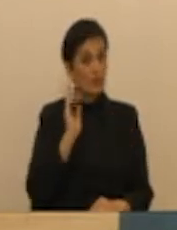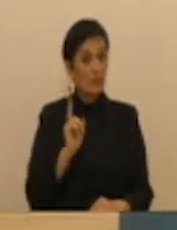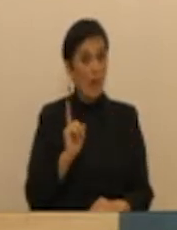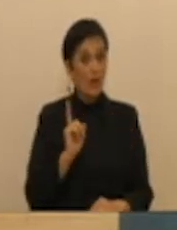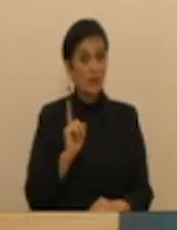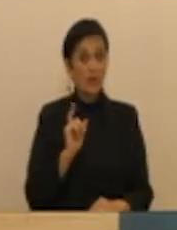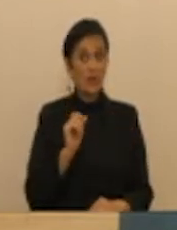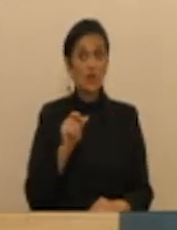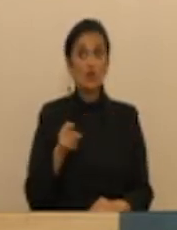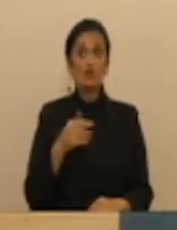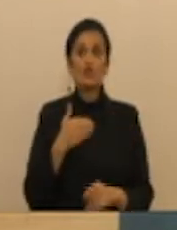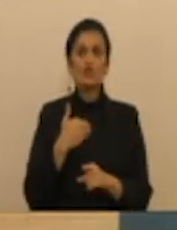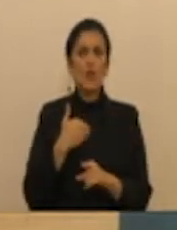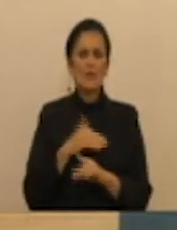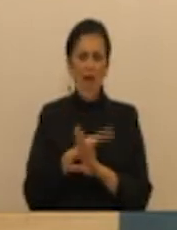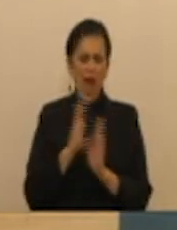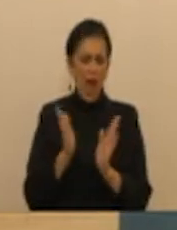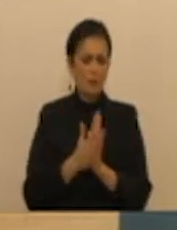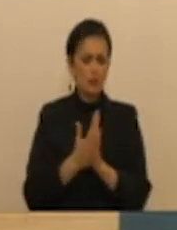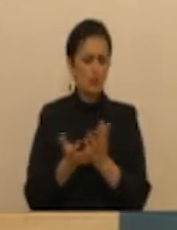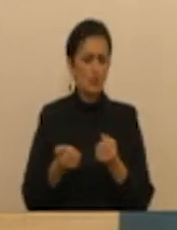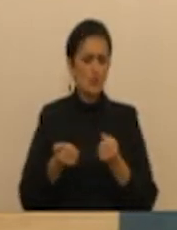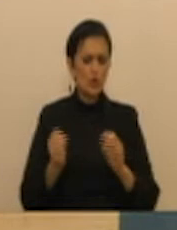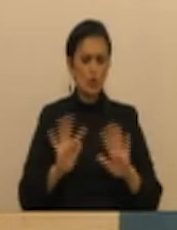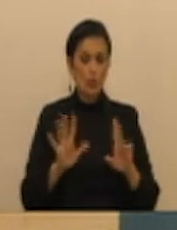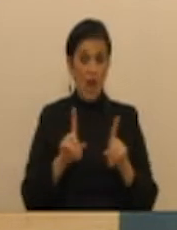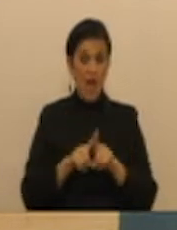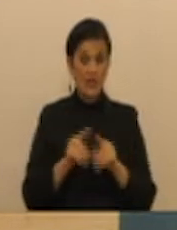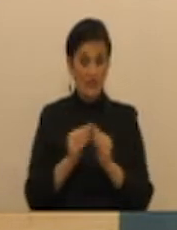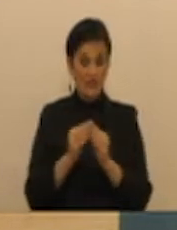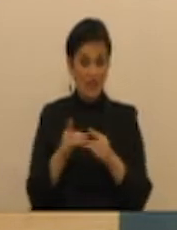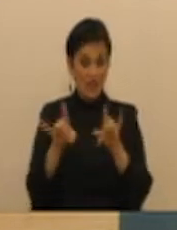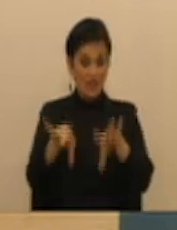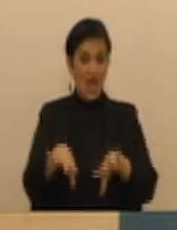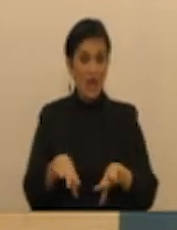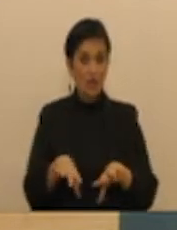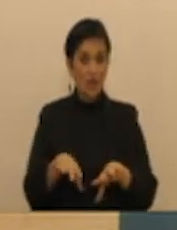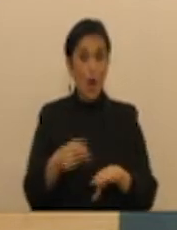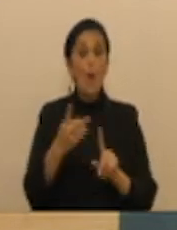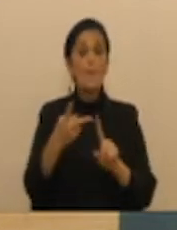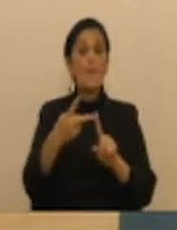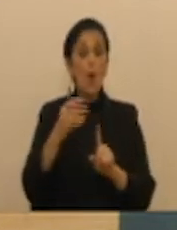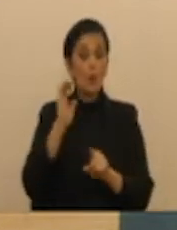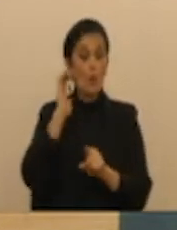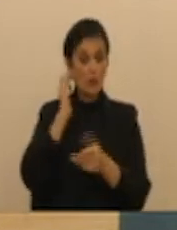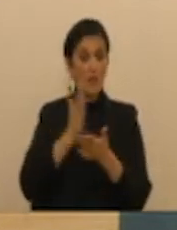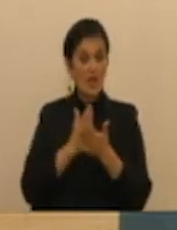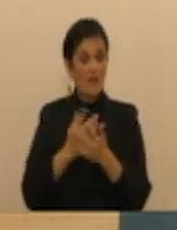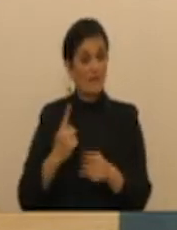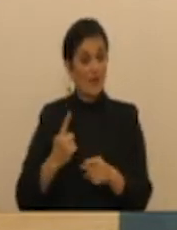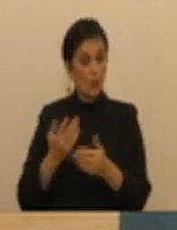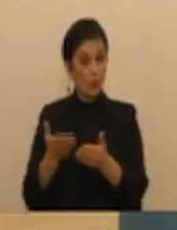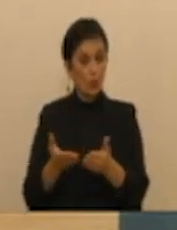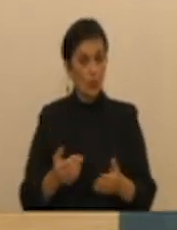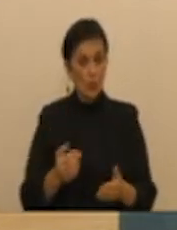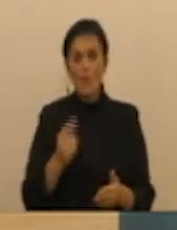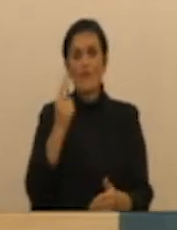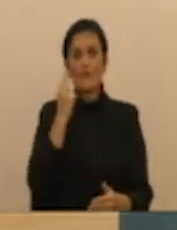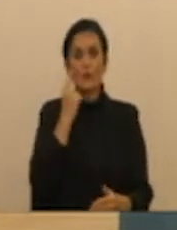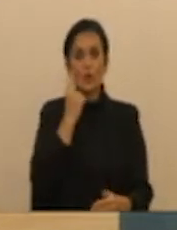რადგან ის ჩემთვის აბსოლუტურად მიუღებელია, თუ ასე დარჩა. წინ არის მეორე მოსმენა.